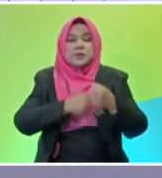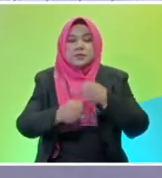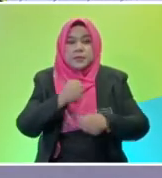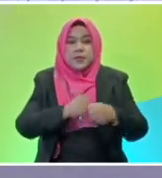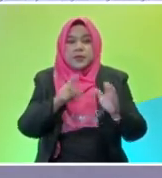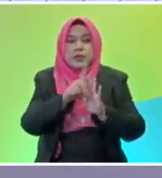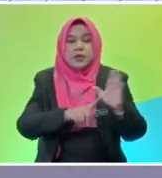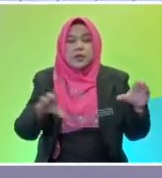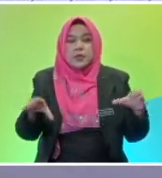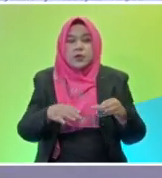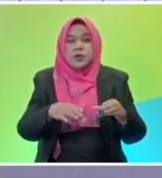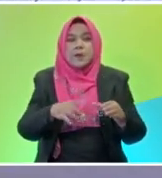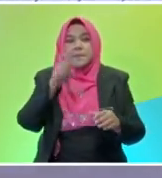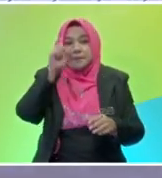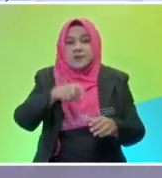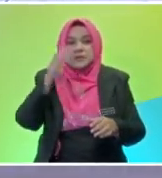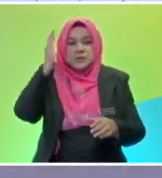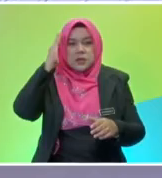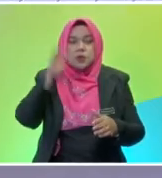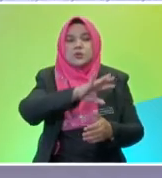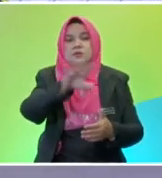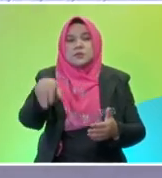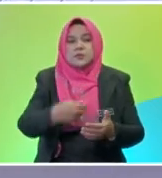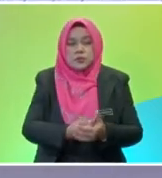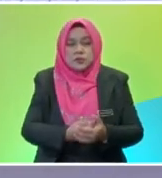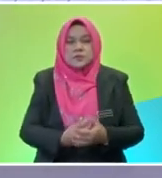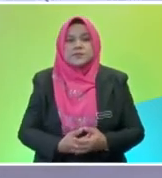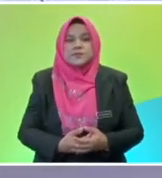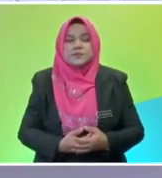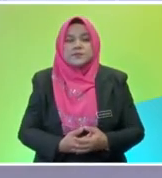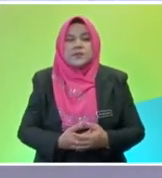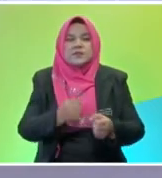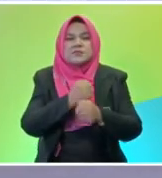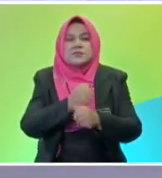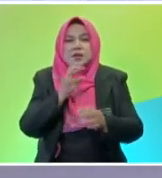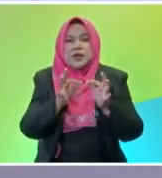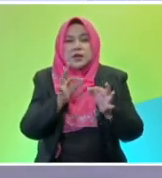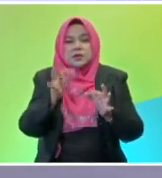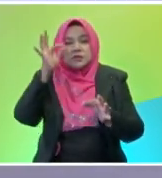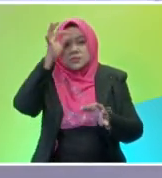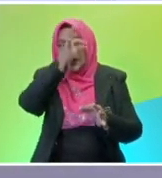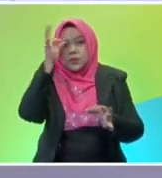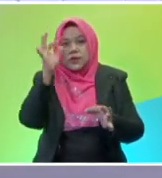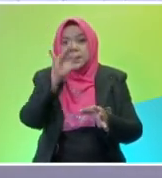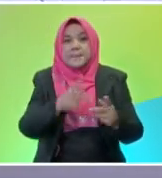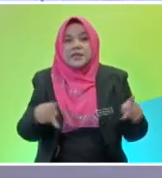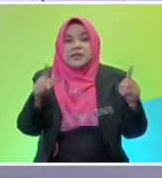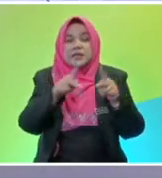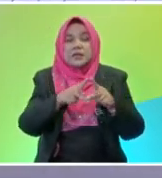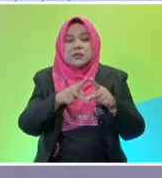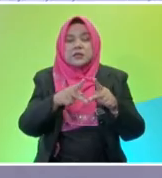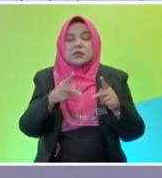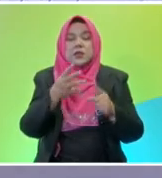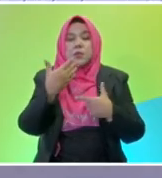dilaksanakan karena tahu semua itu karena adanya Makkah di situ aja Sayang kalau tak tahu bagian-bagian yang penting itu takut nanti tak lepas